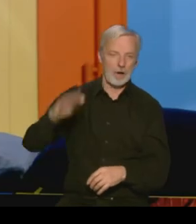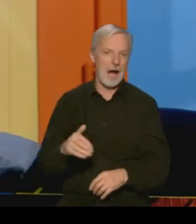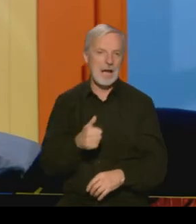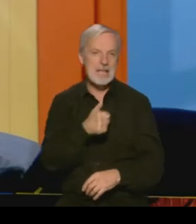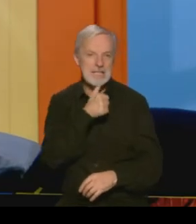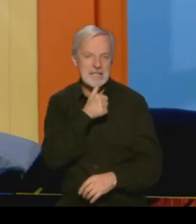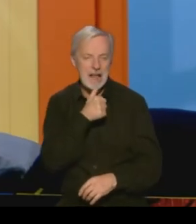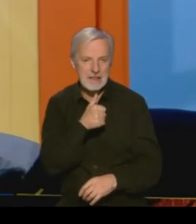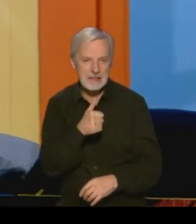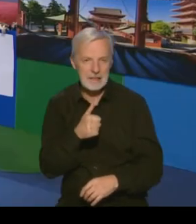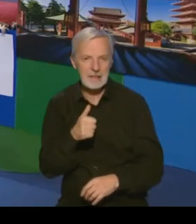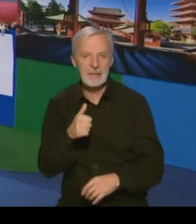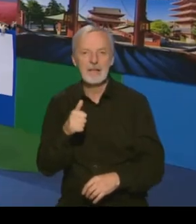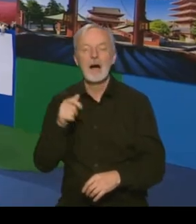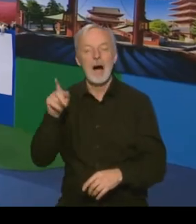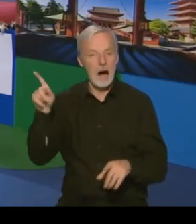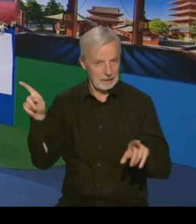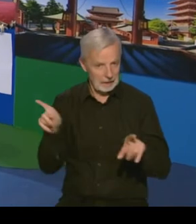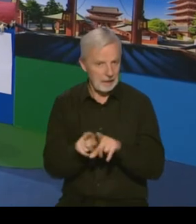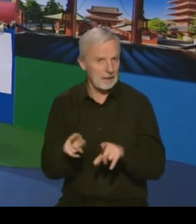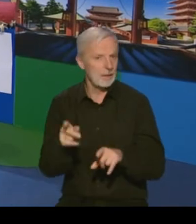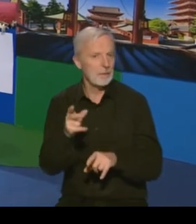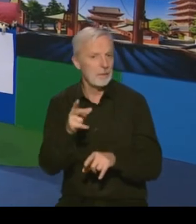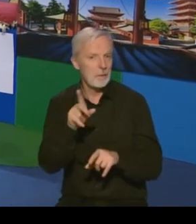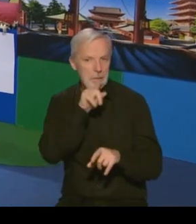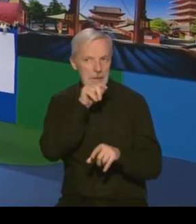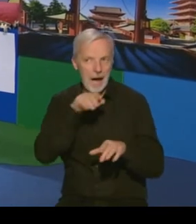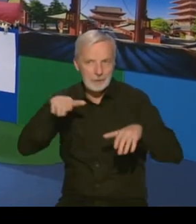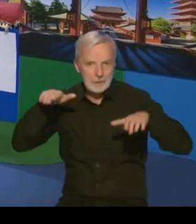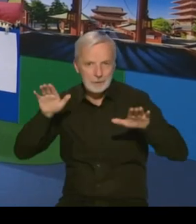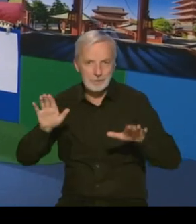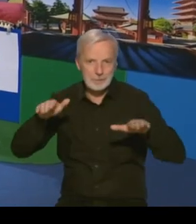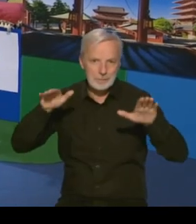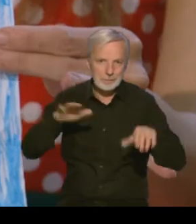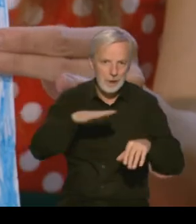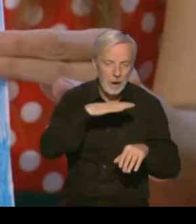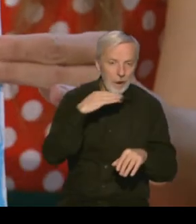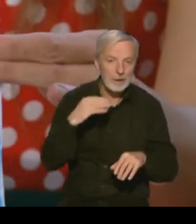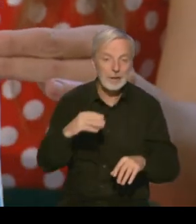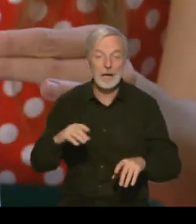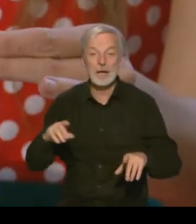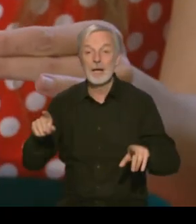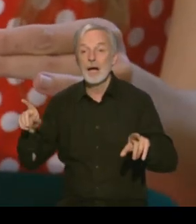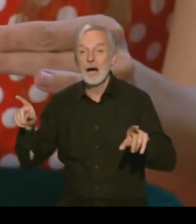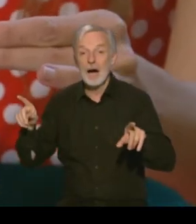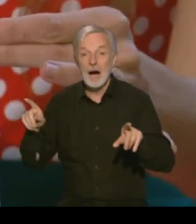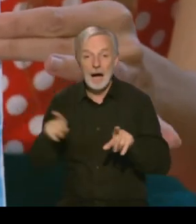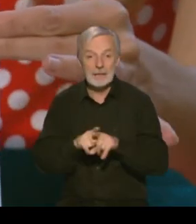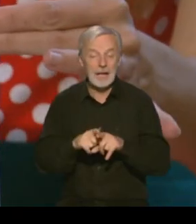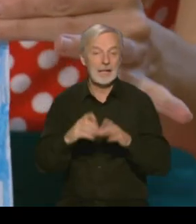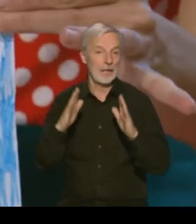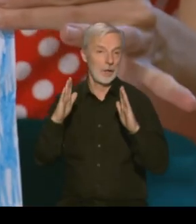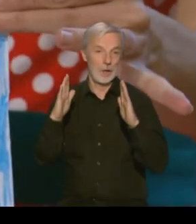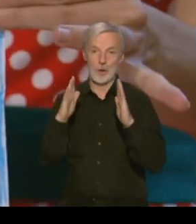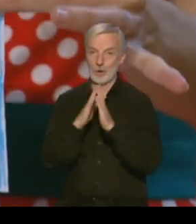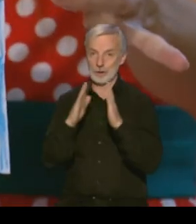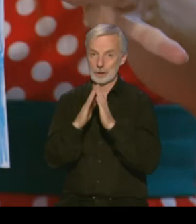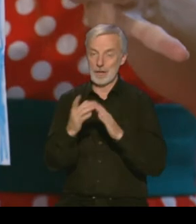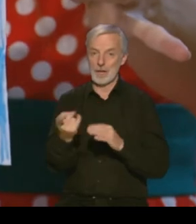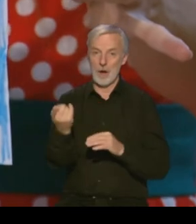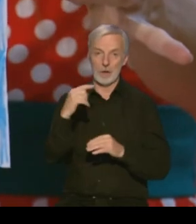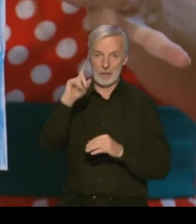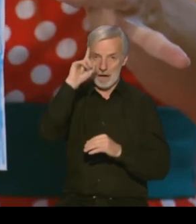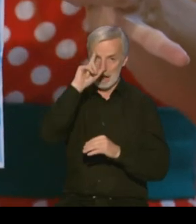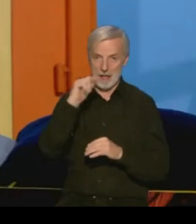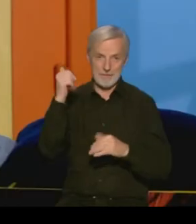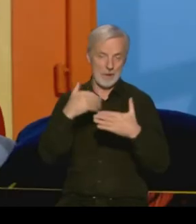a těch ptáčků. Ano, a Luky nakreslil i tenhle kostel v hlavním městě, takový ten vysoký.